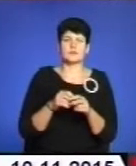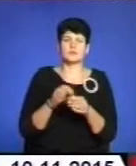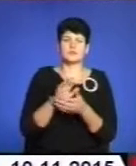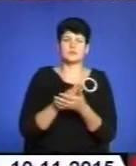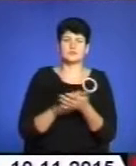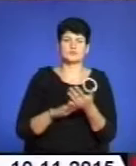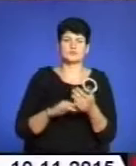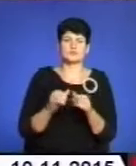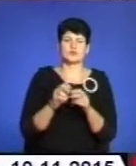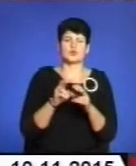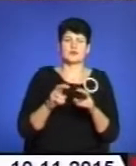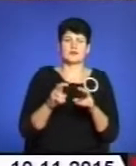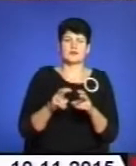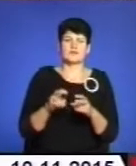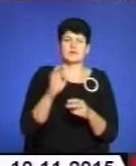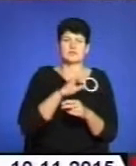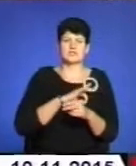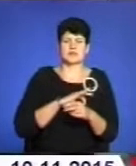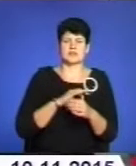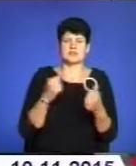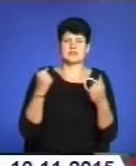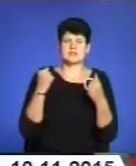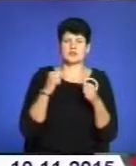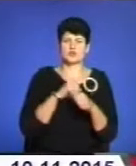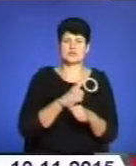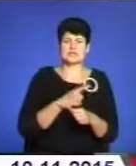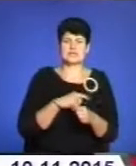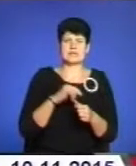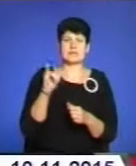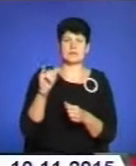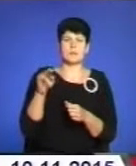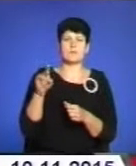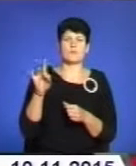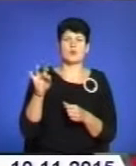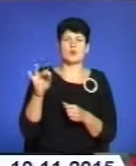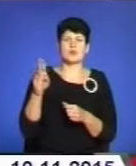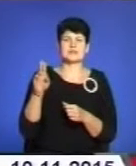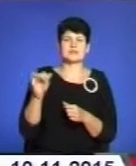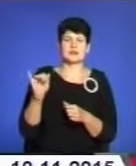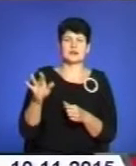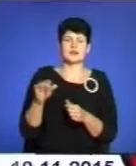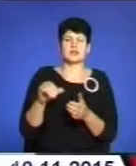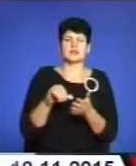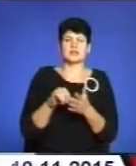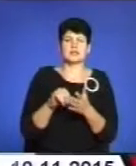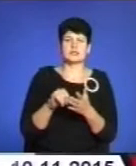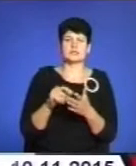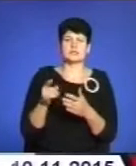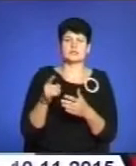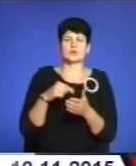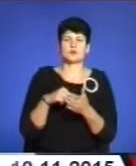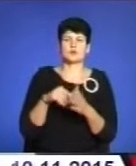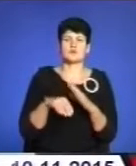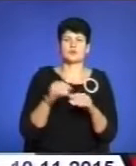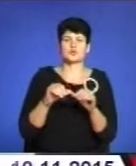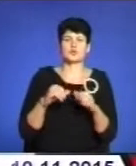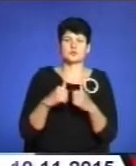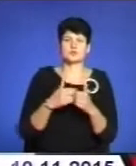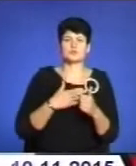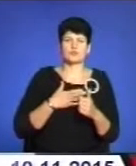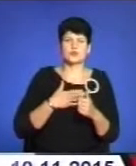застосування фізичної сили до Ігоря Процика членами Тернопільської міської виборчої комісії. З моєю справою